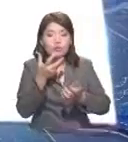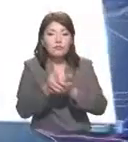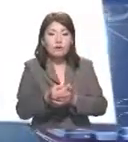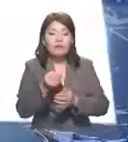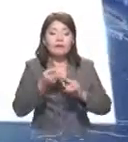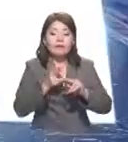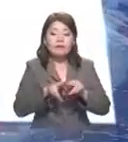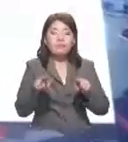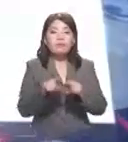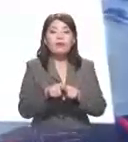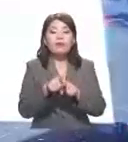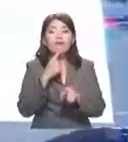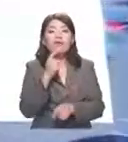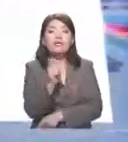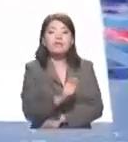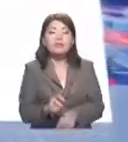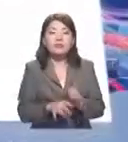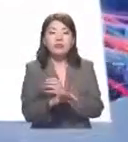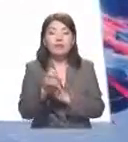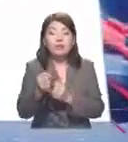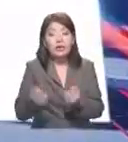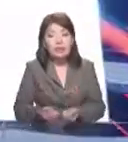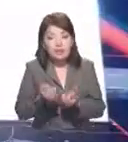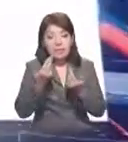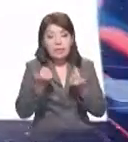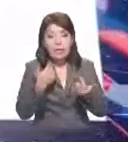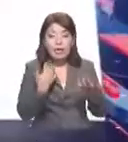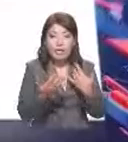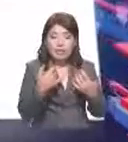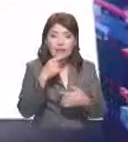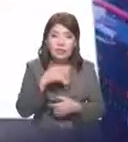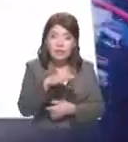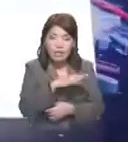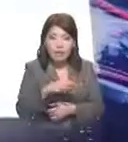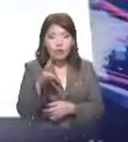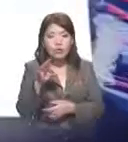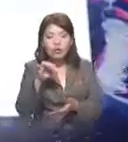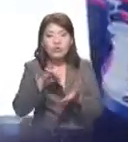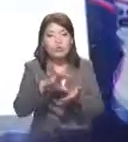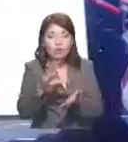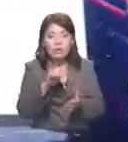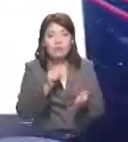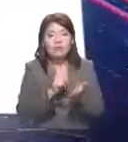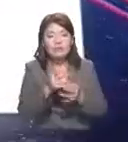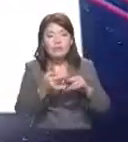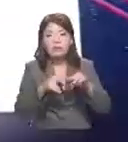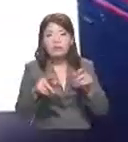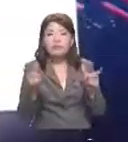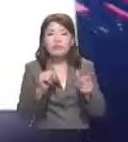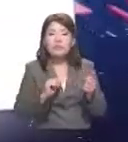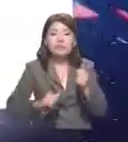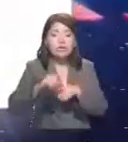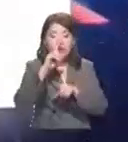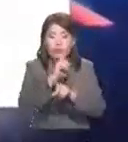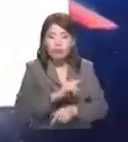страны по поводу войны, повторяя, что хотя Казахстан поддерживает позитивные отношения с Россией, он не будет обходить западные санкции. Эта